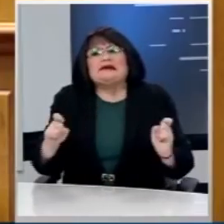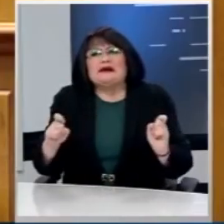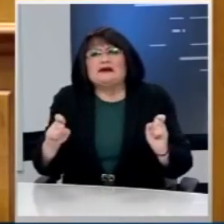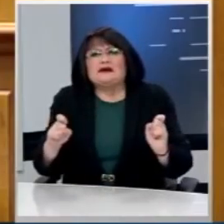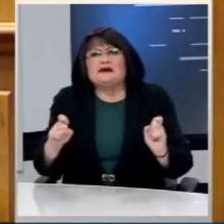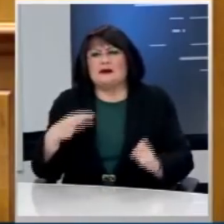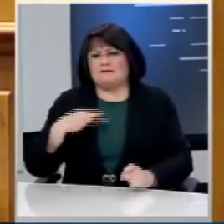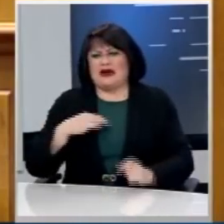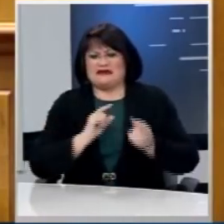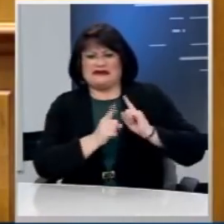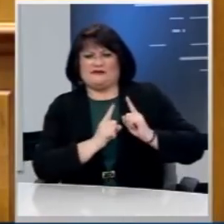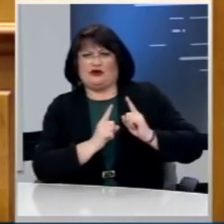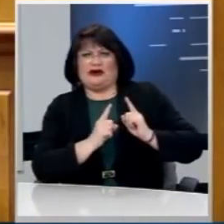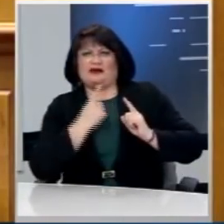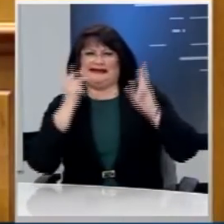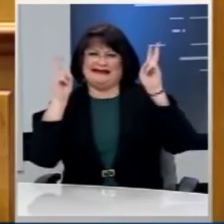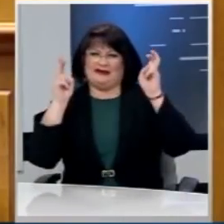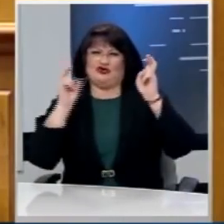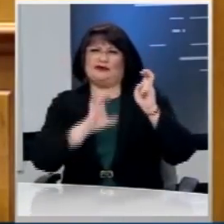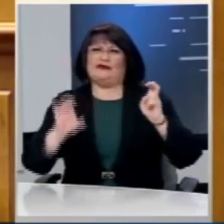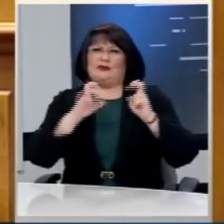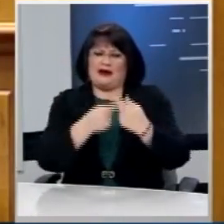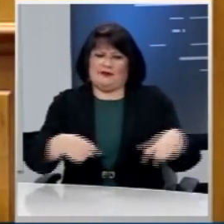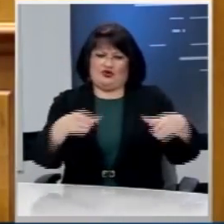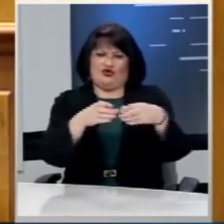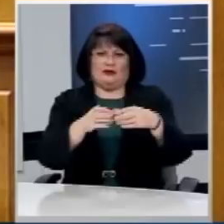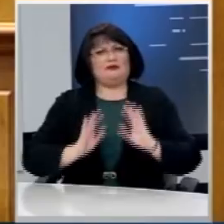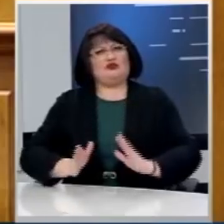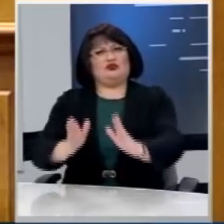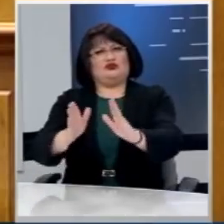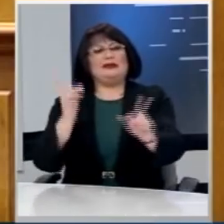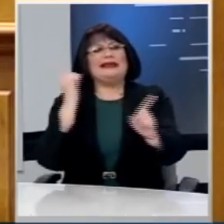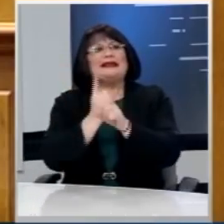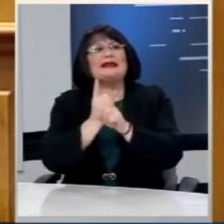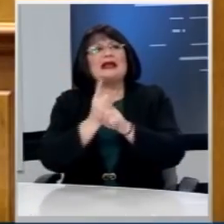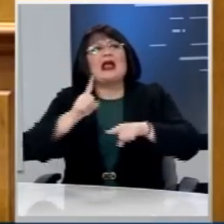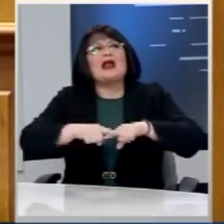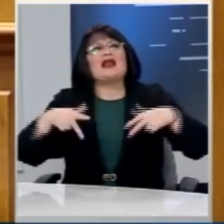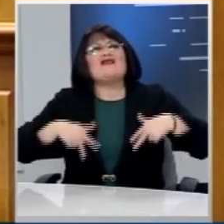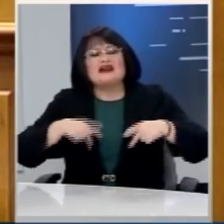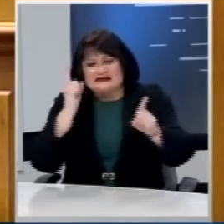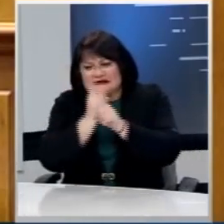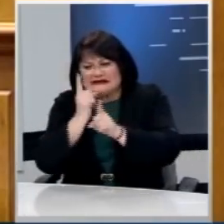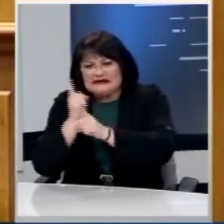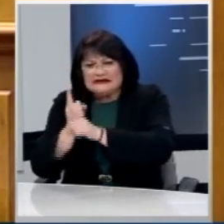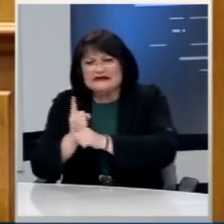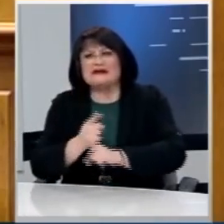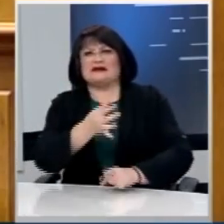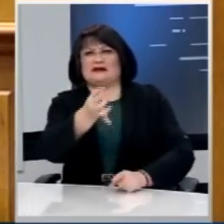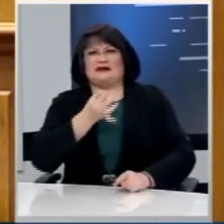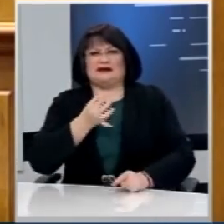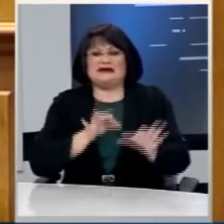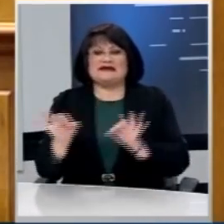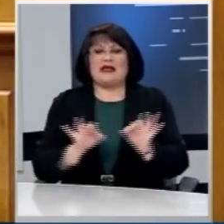νέα πράσινη συμφωνία που προωθεί η Ευρωπαϊκή Επιτροπή και εξειδικεύει η ελληνική κυβέρνηση με τον